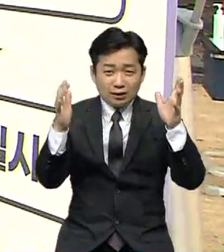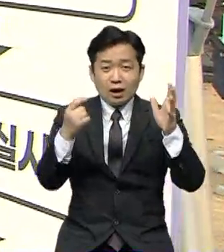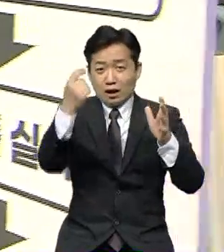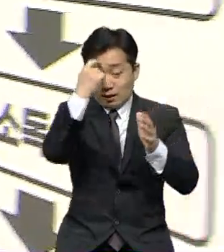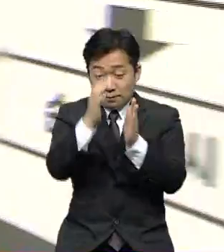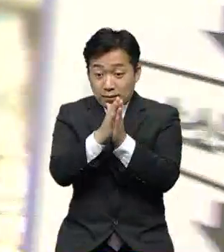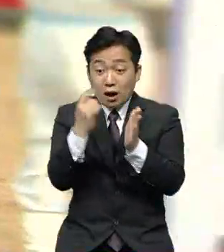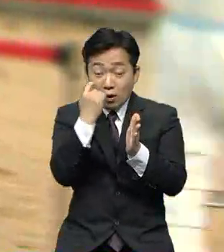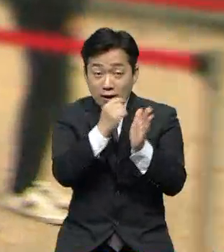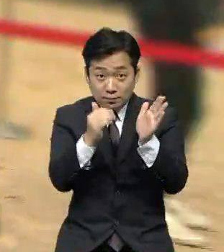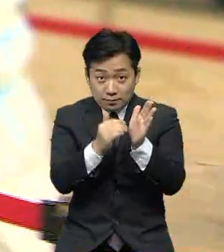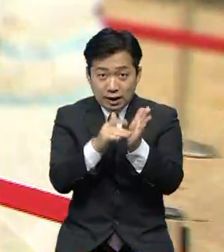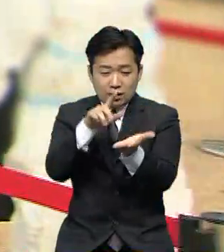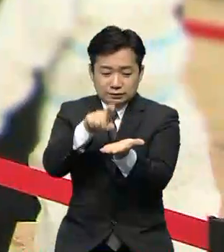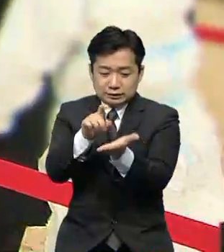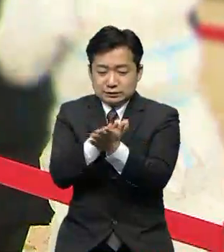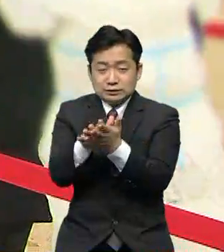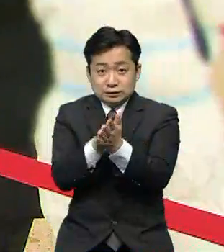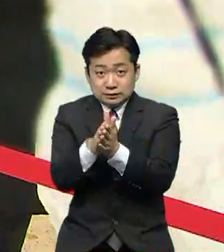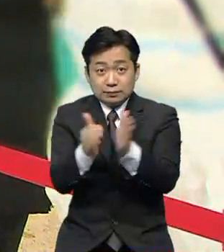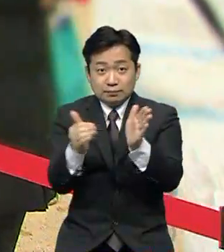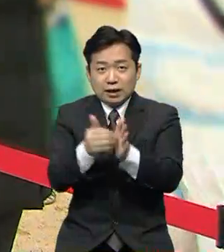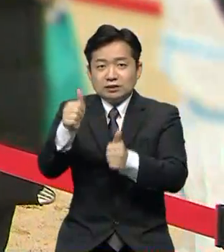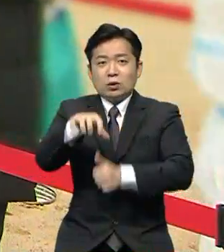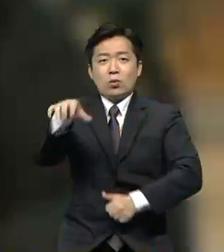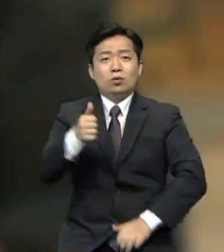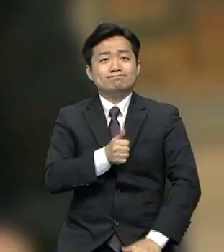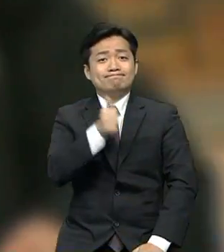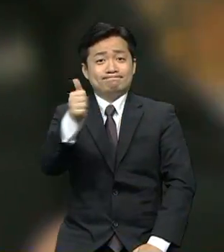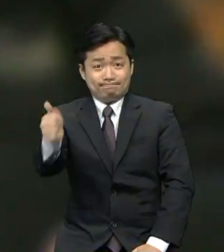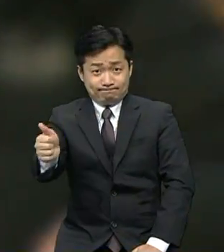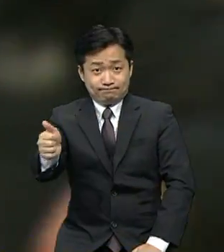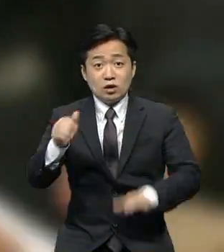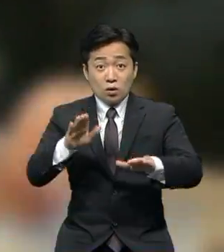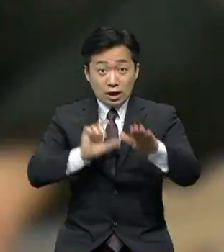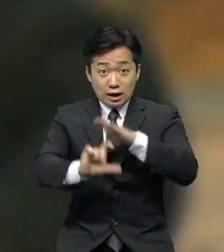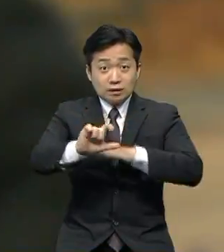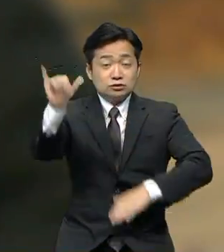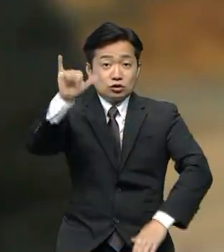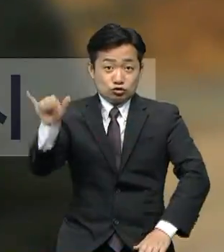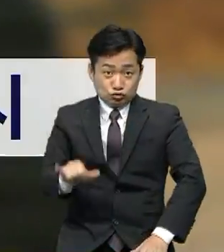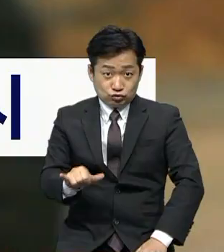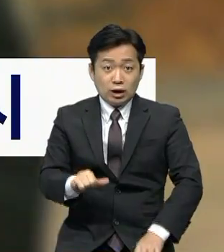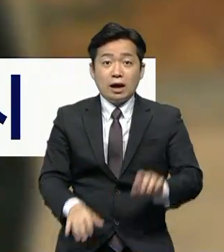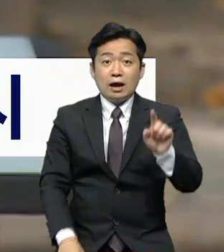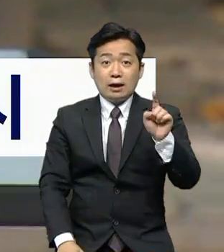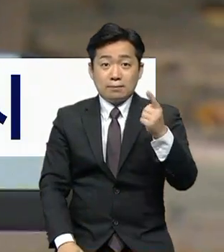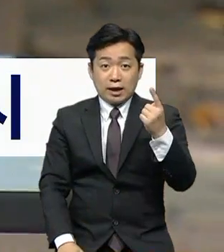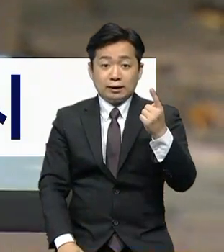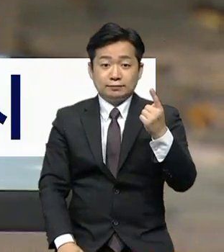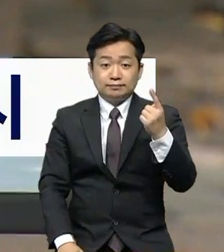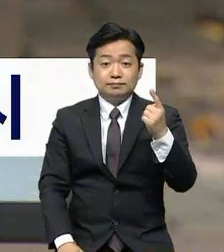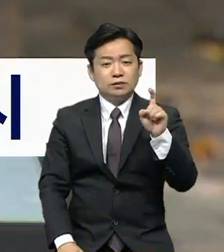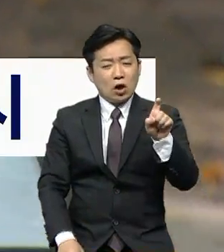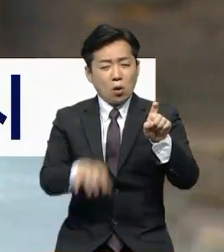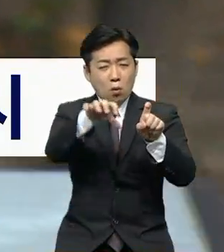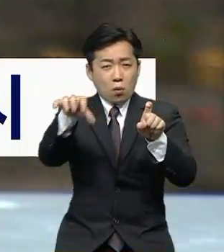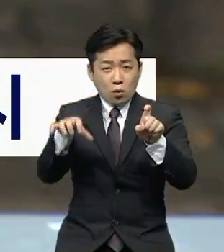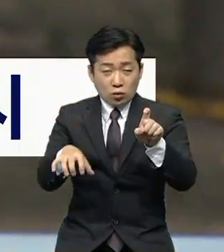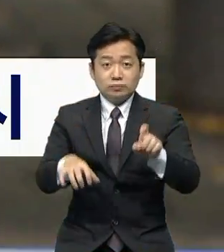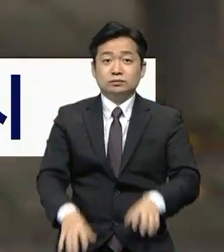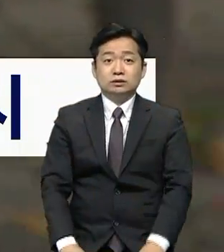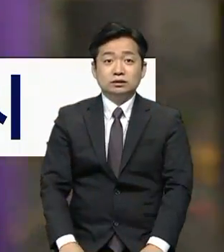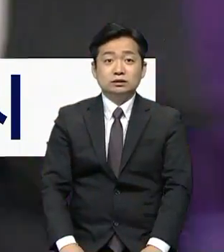체크를 한 뒤 손 소독을 마치고 시험장으로 입장합니다. 오늘 오전 전국 110개 고사장 3,076개